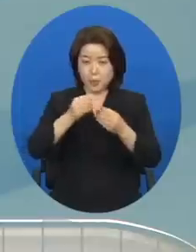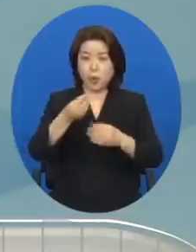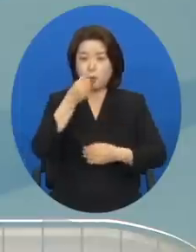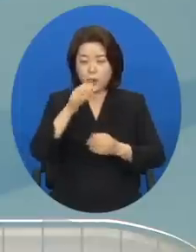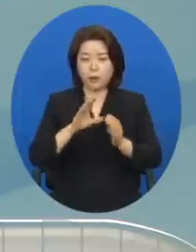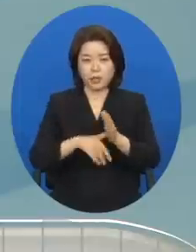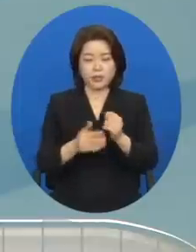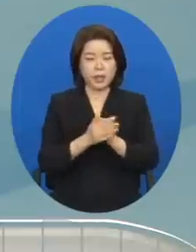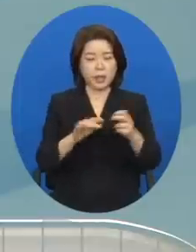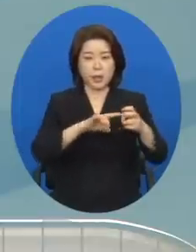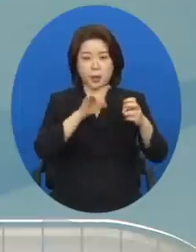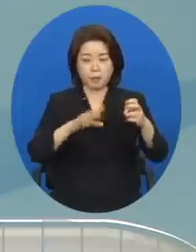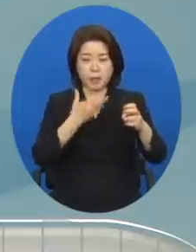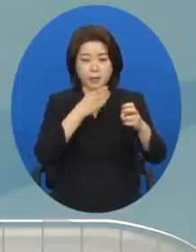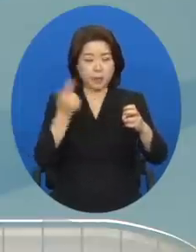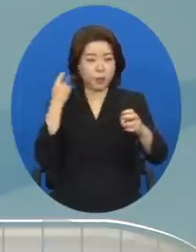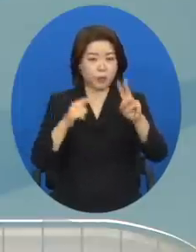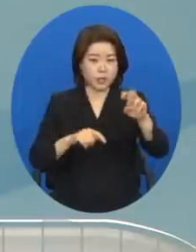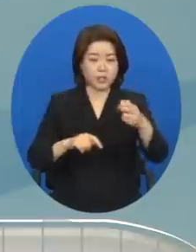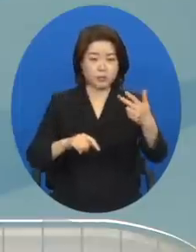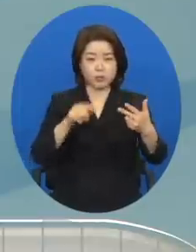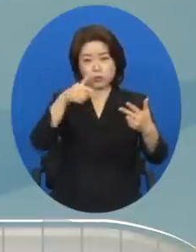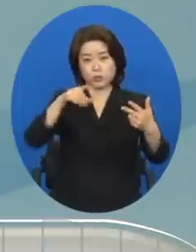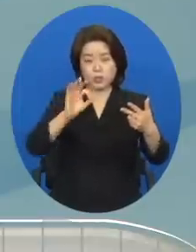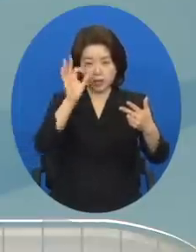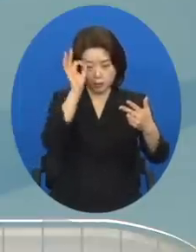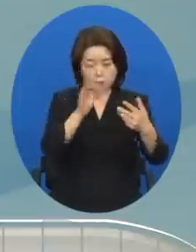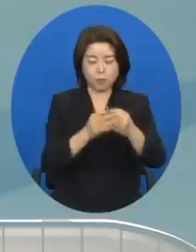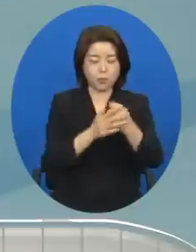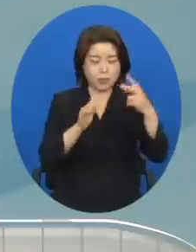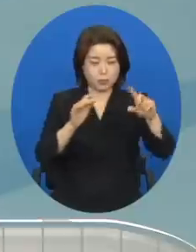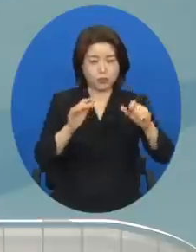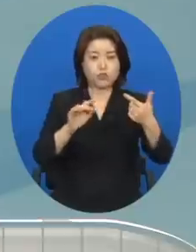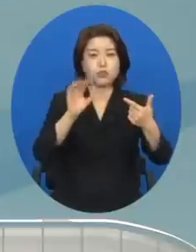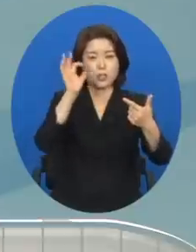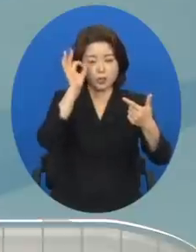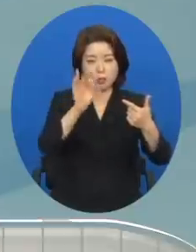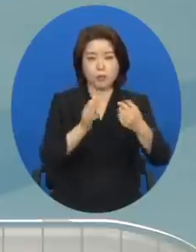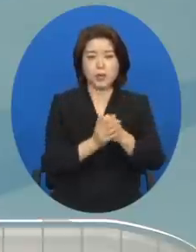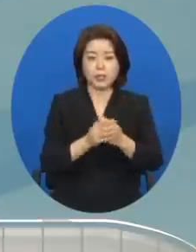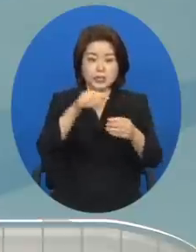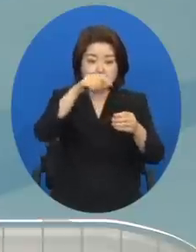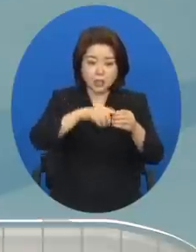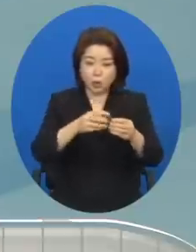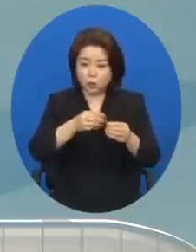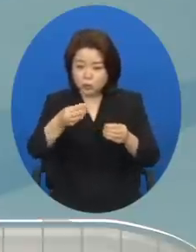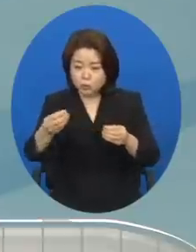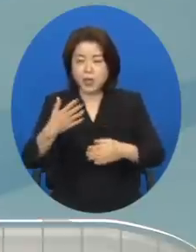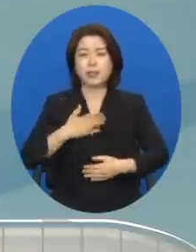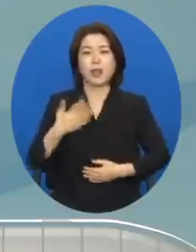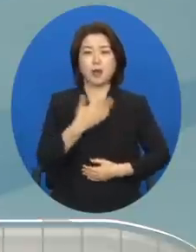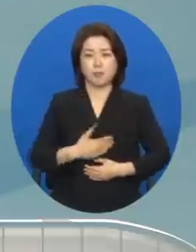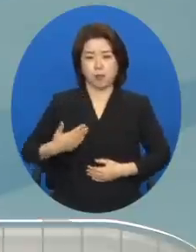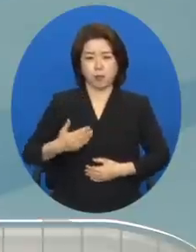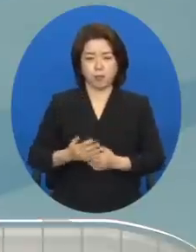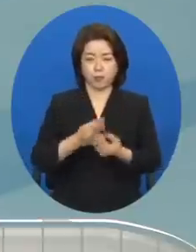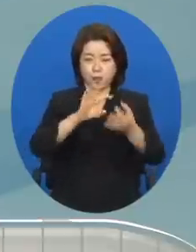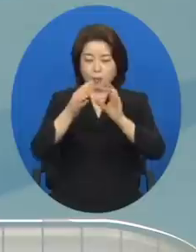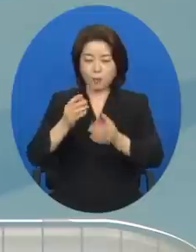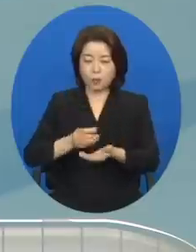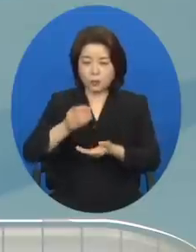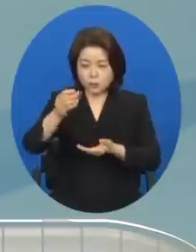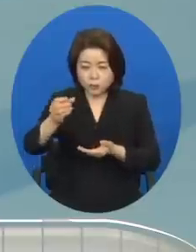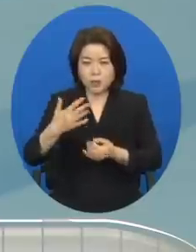26장 본문에 보면 떡을 주시면서 이 떡은 내 몸이니, 포도주를 주시면서 이 잔은